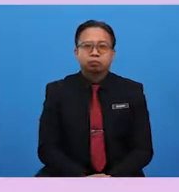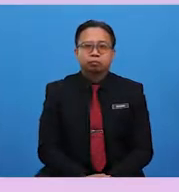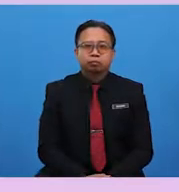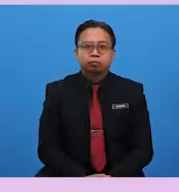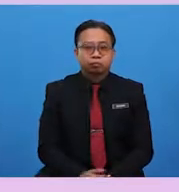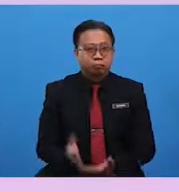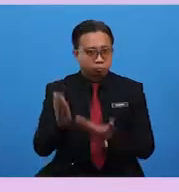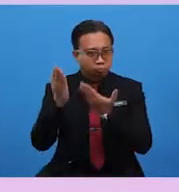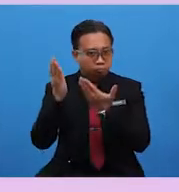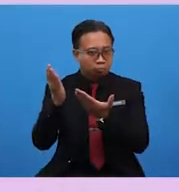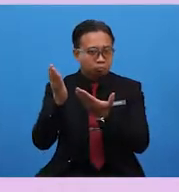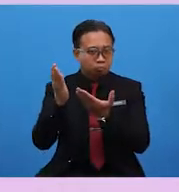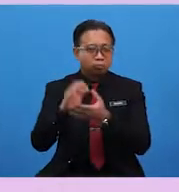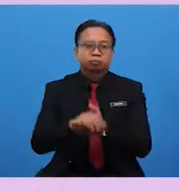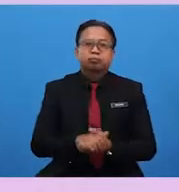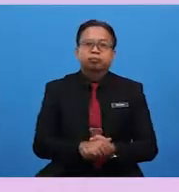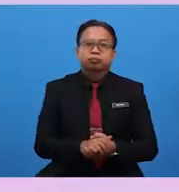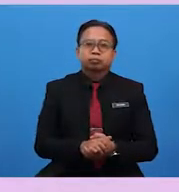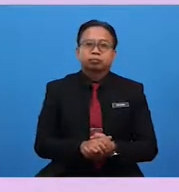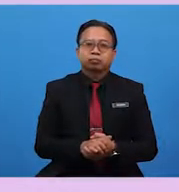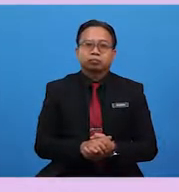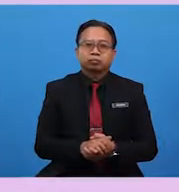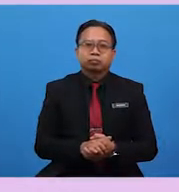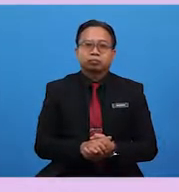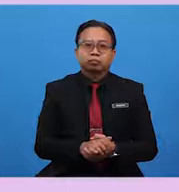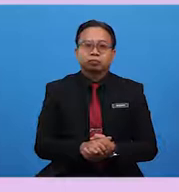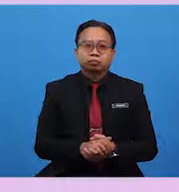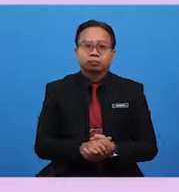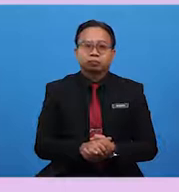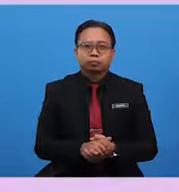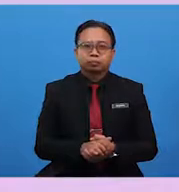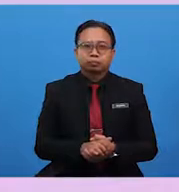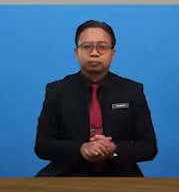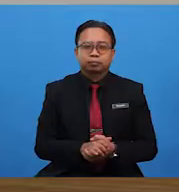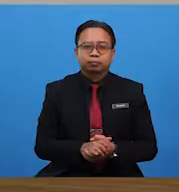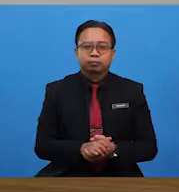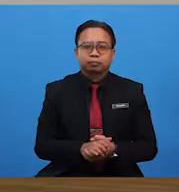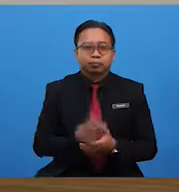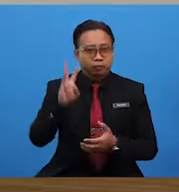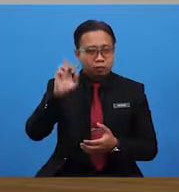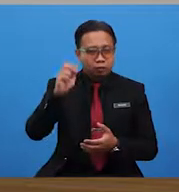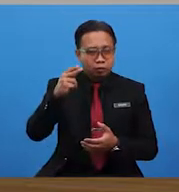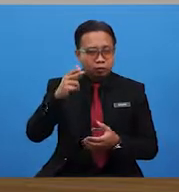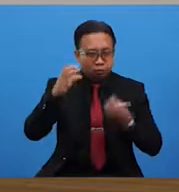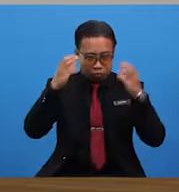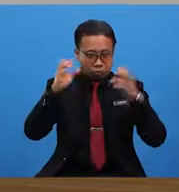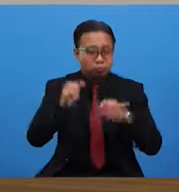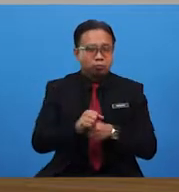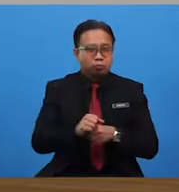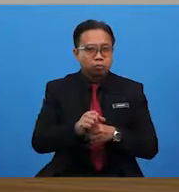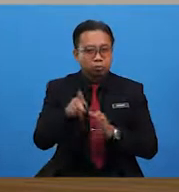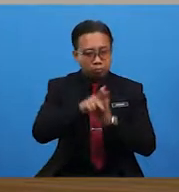Djohan Ma Jones dan raja syahriman Hai Wah Ceko Arif